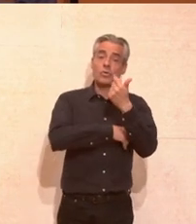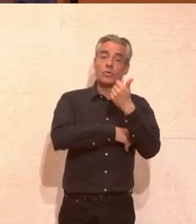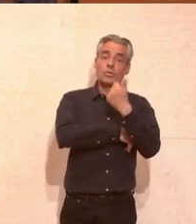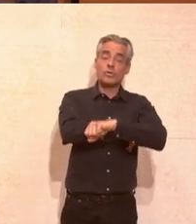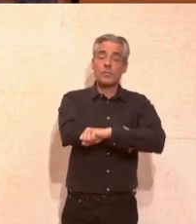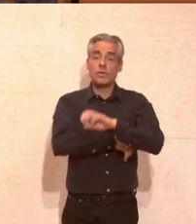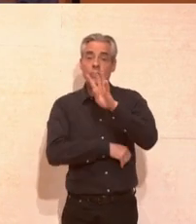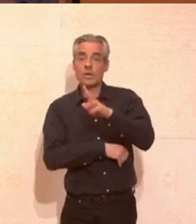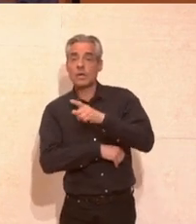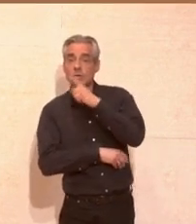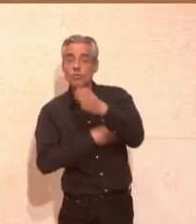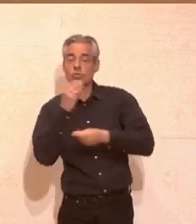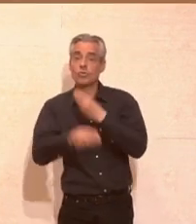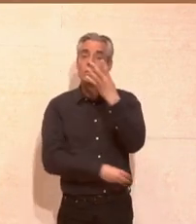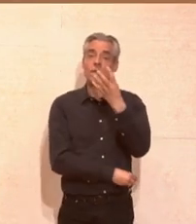4 jours et demi?